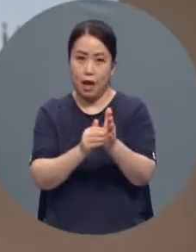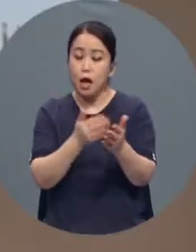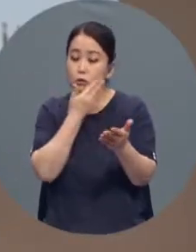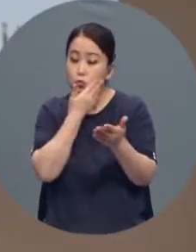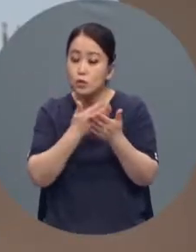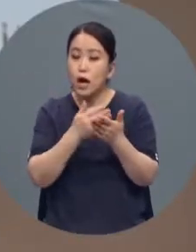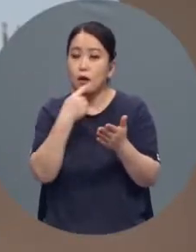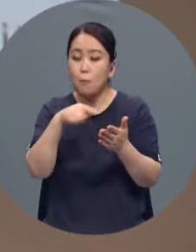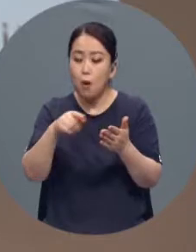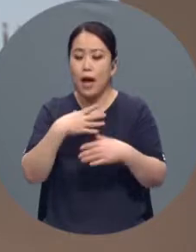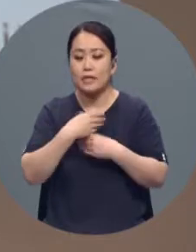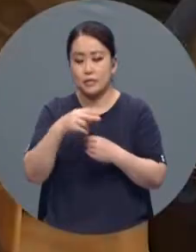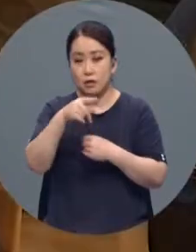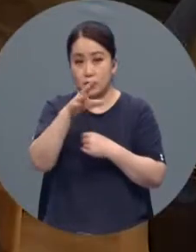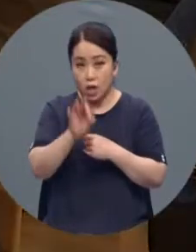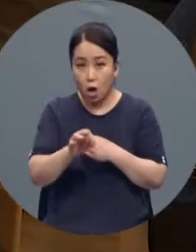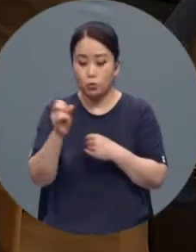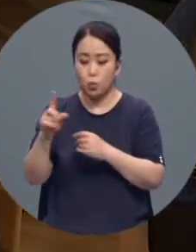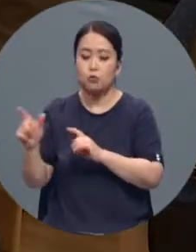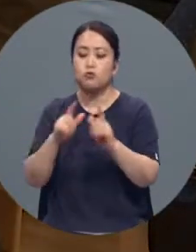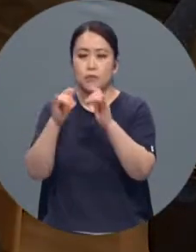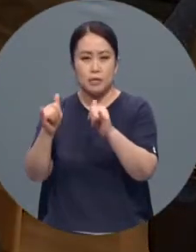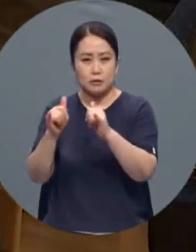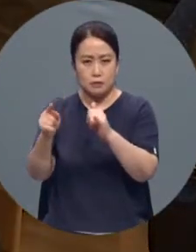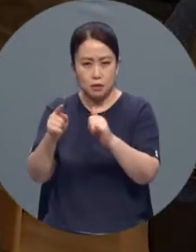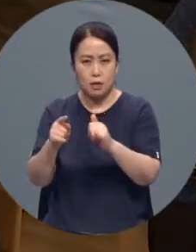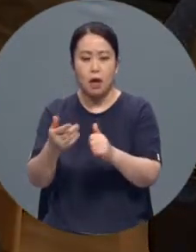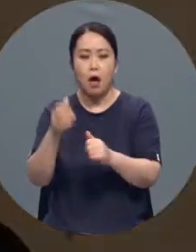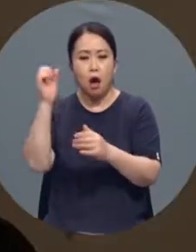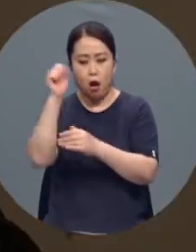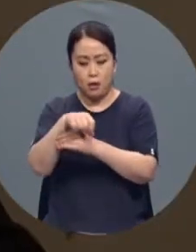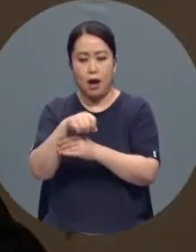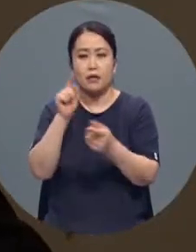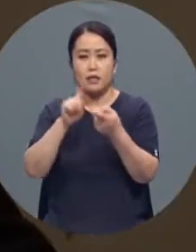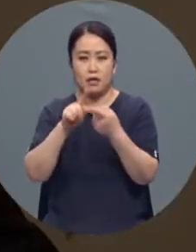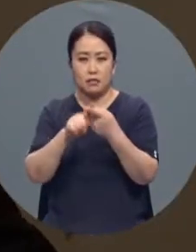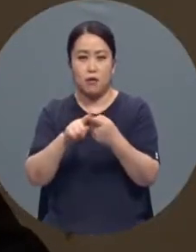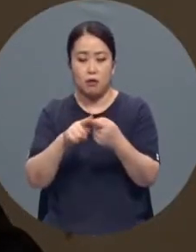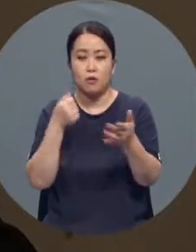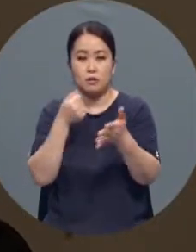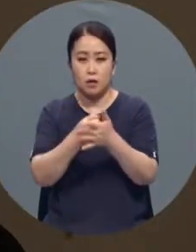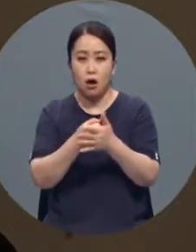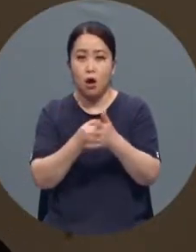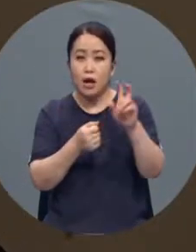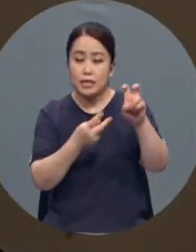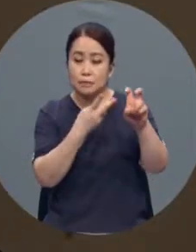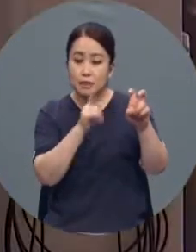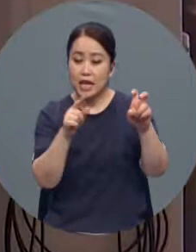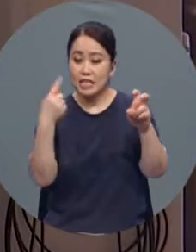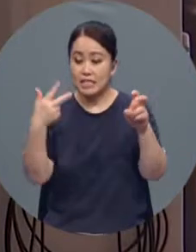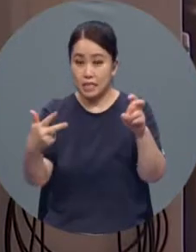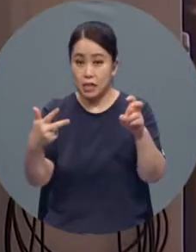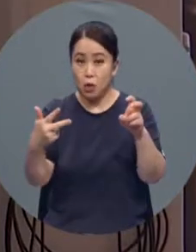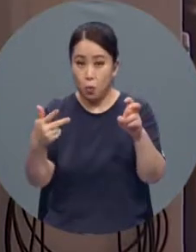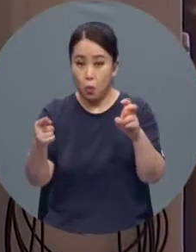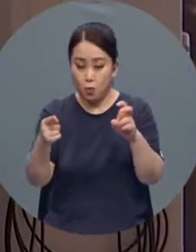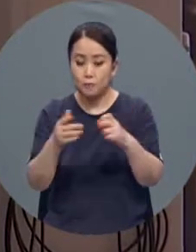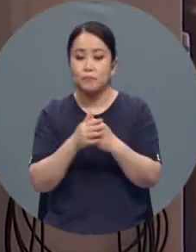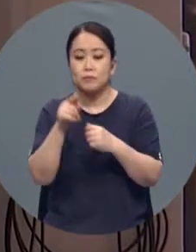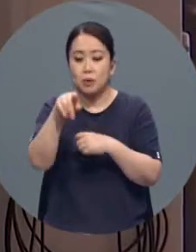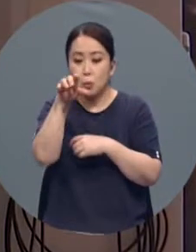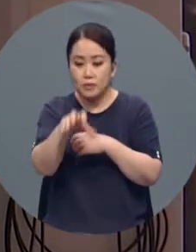여부. 에오라요키 시의회는 공개 토론 끝에 20대 7로 방패장 건립안을